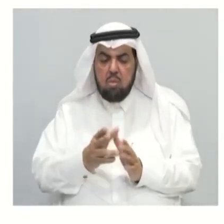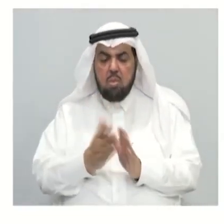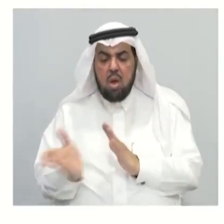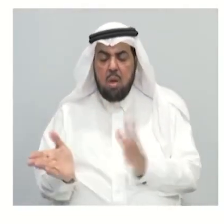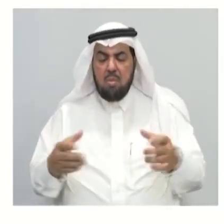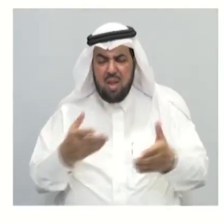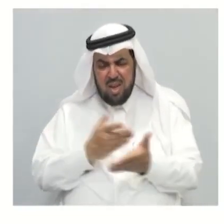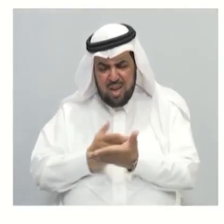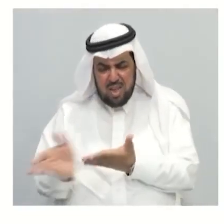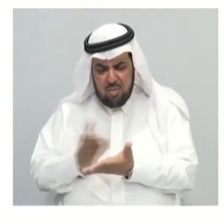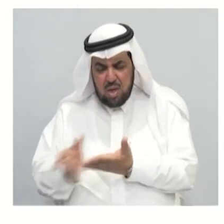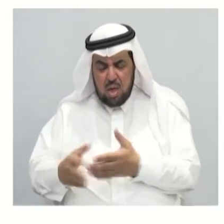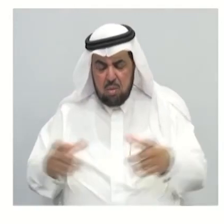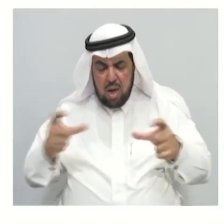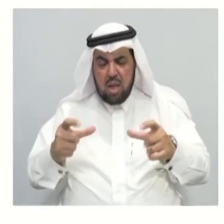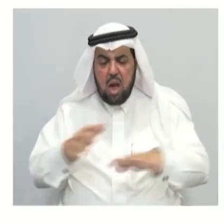الادله